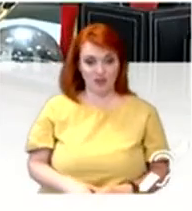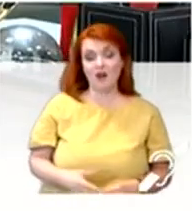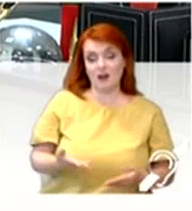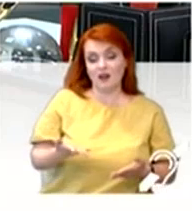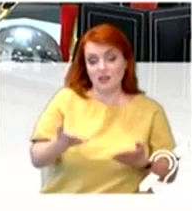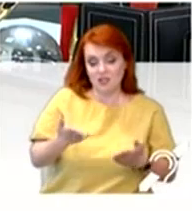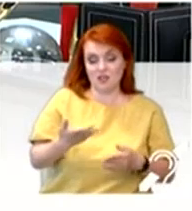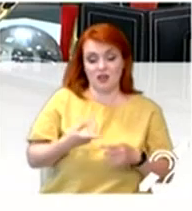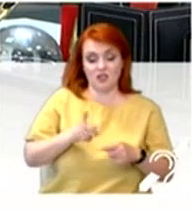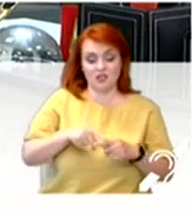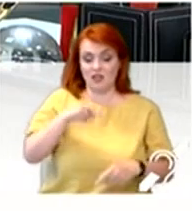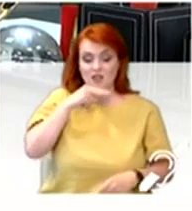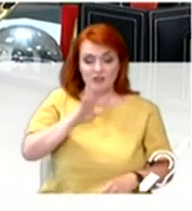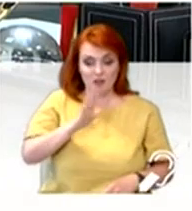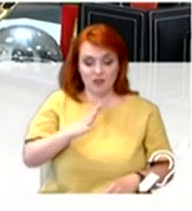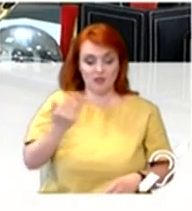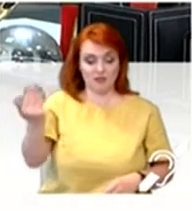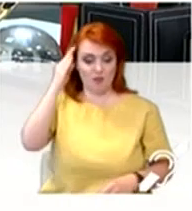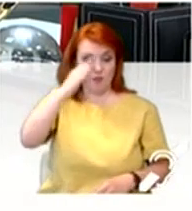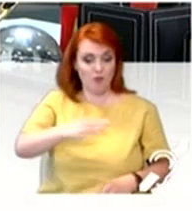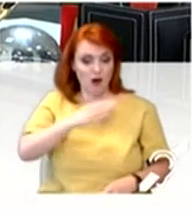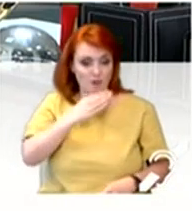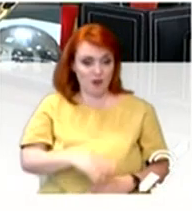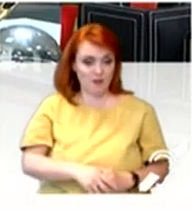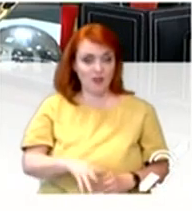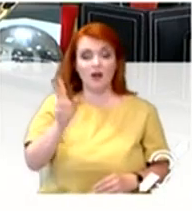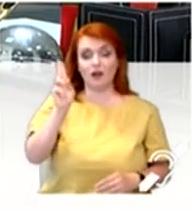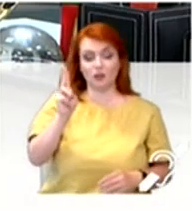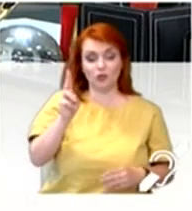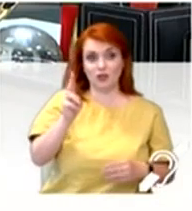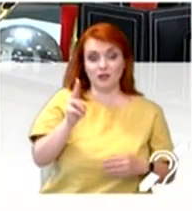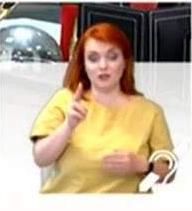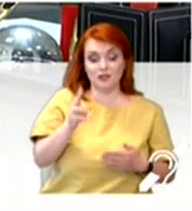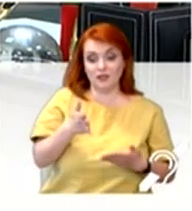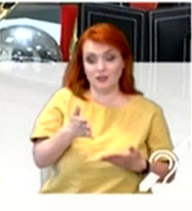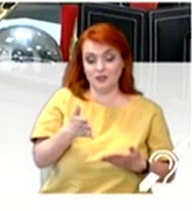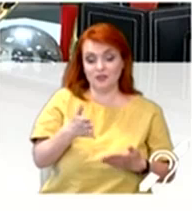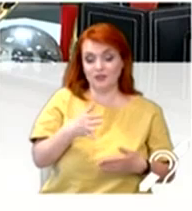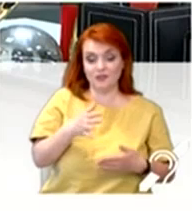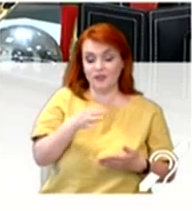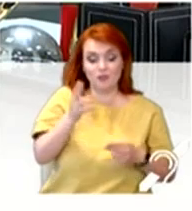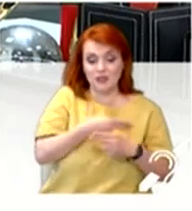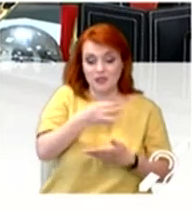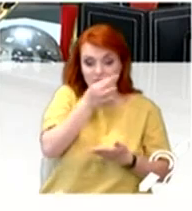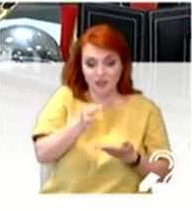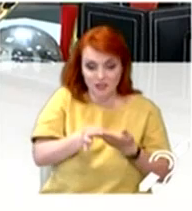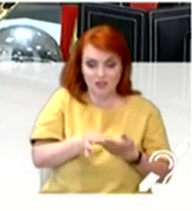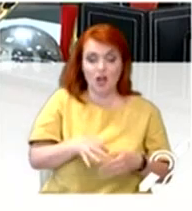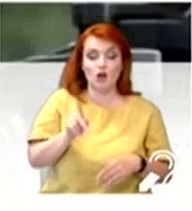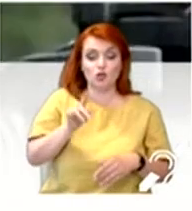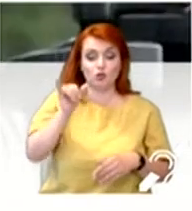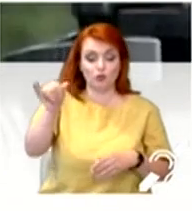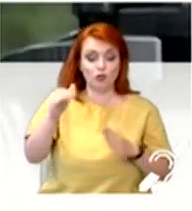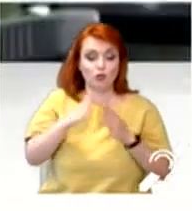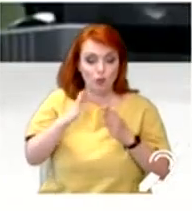din partea tatălui, care nu a conștientizat că o armă care în primă fază îi apare nepericuloasă pentru